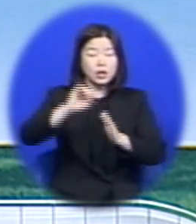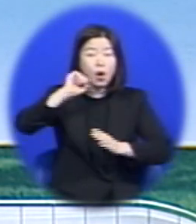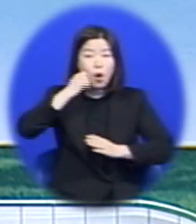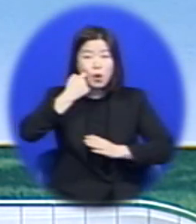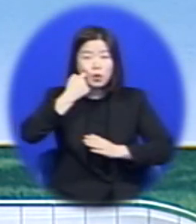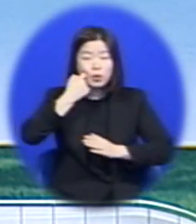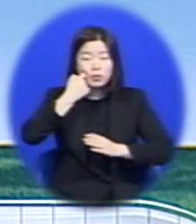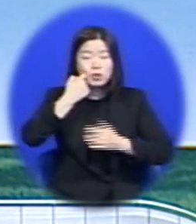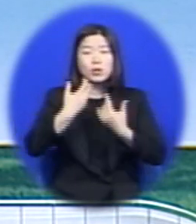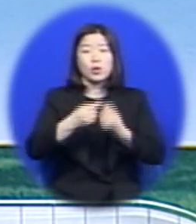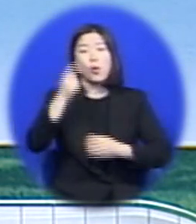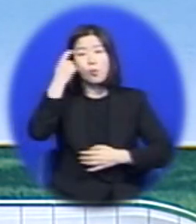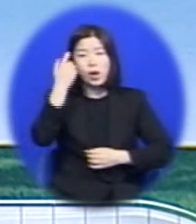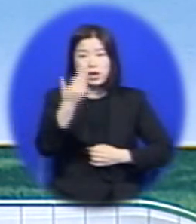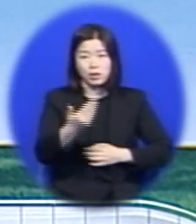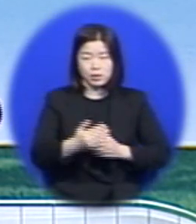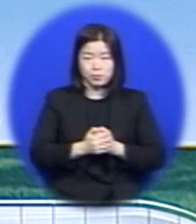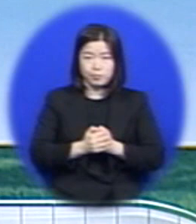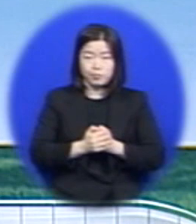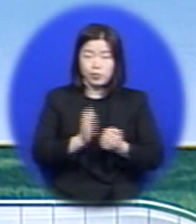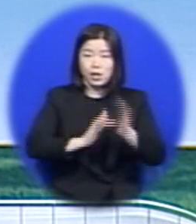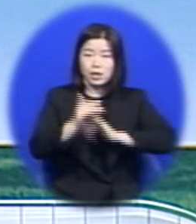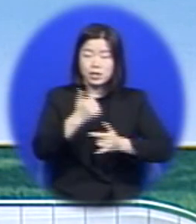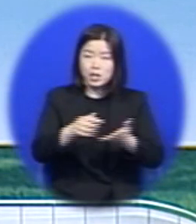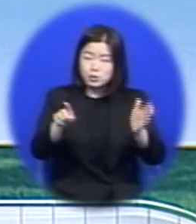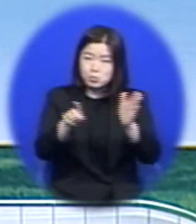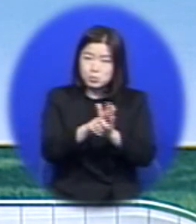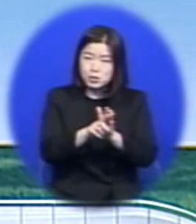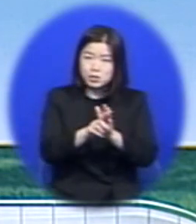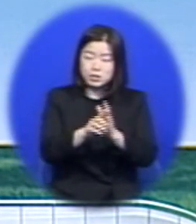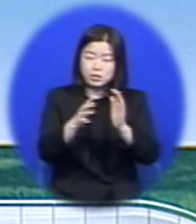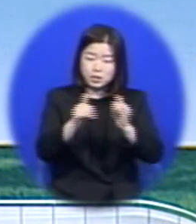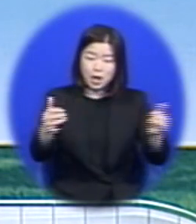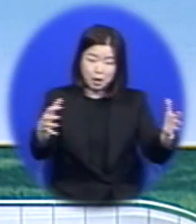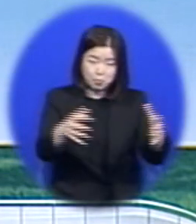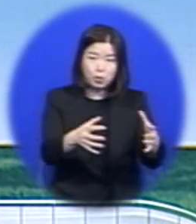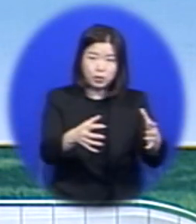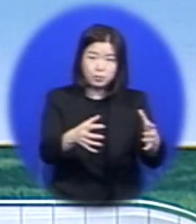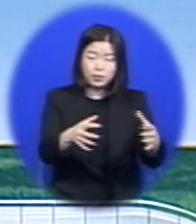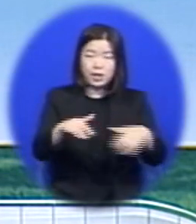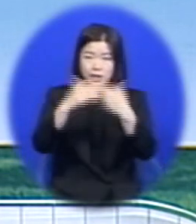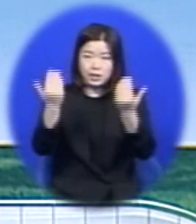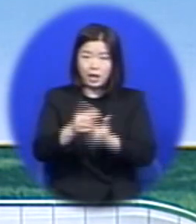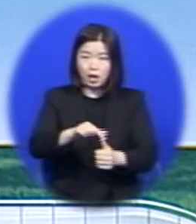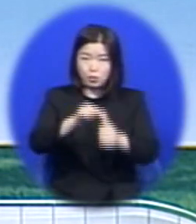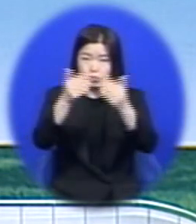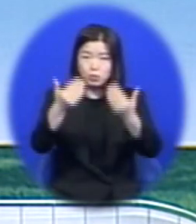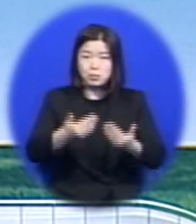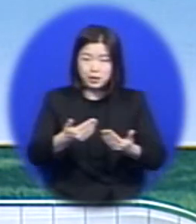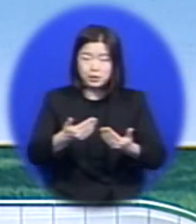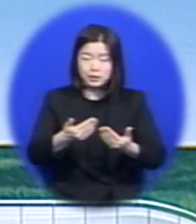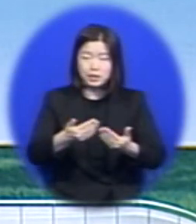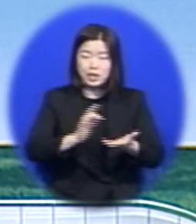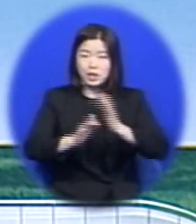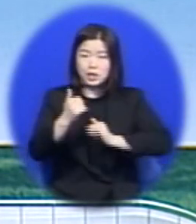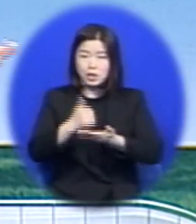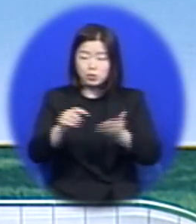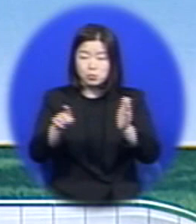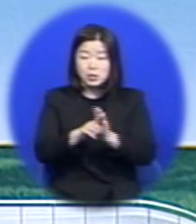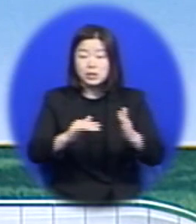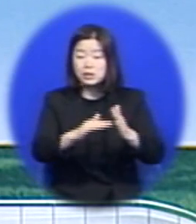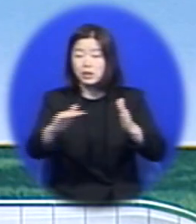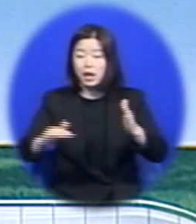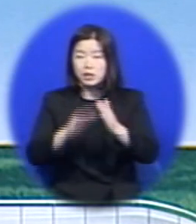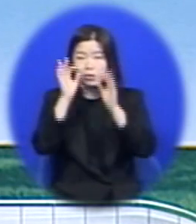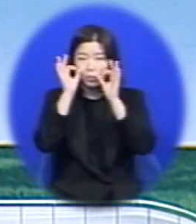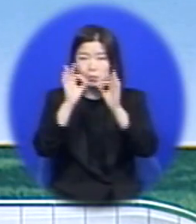그렇죠? 예수 믿는 사람들끼리 모인 정말 다 구원받은 다 예수 믿는 그 가정을 보아도